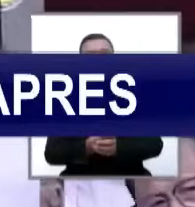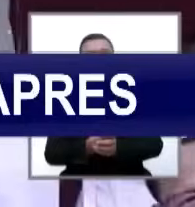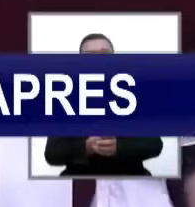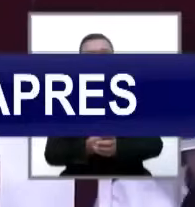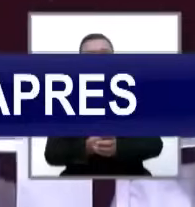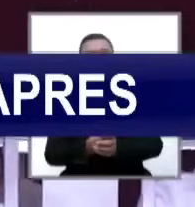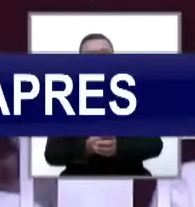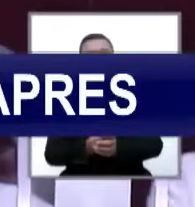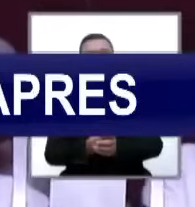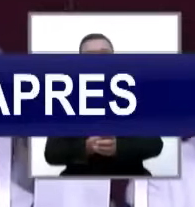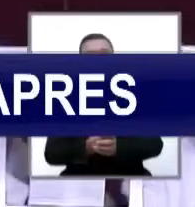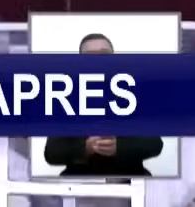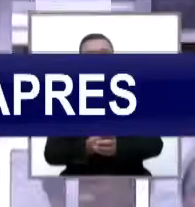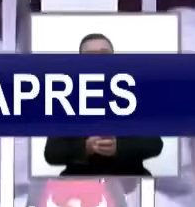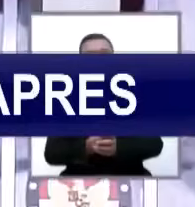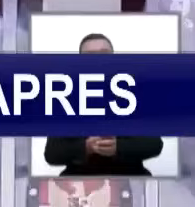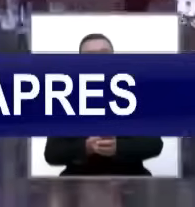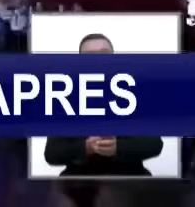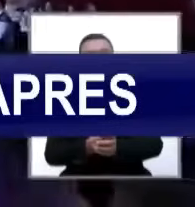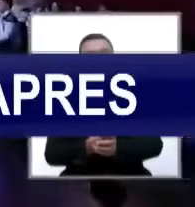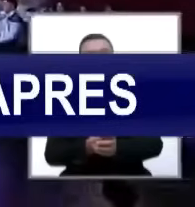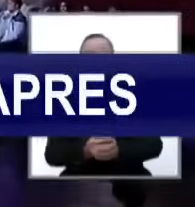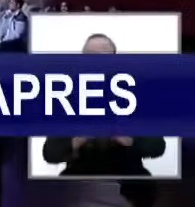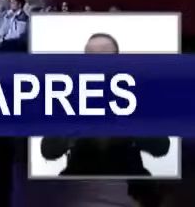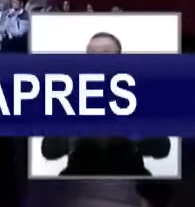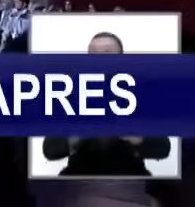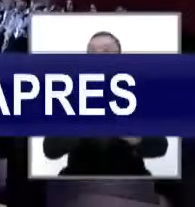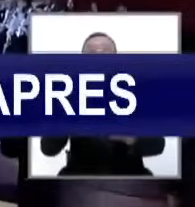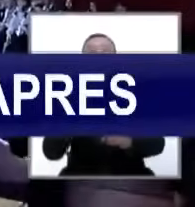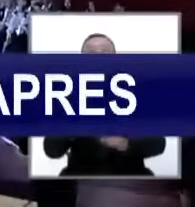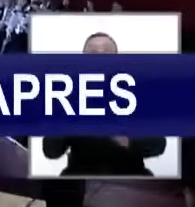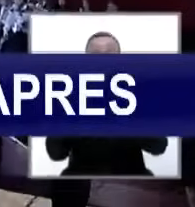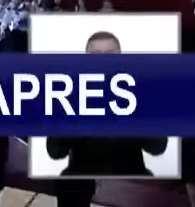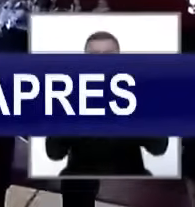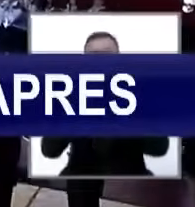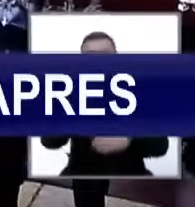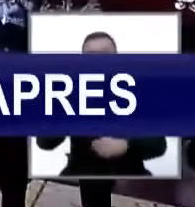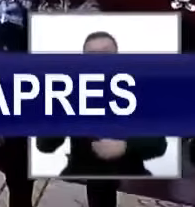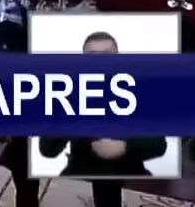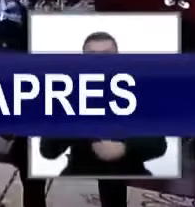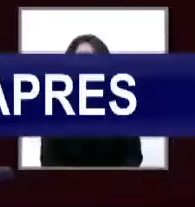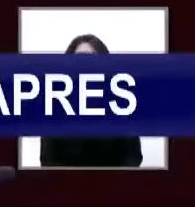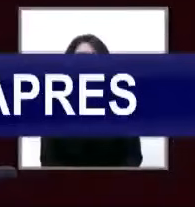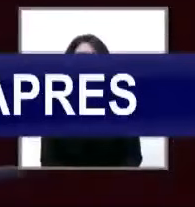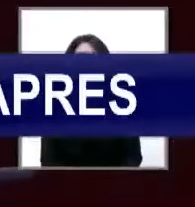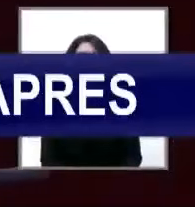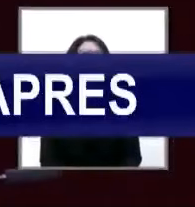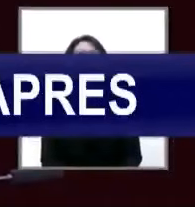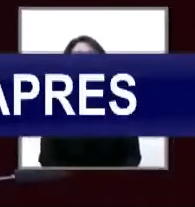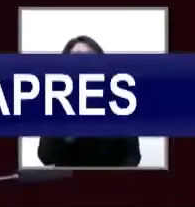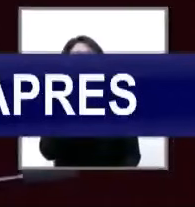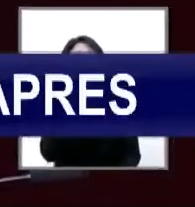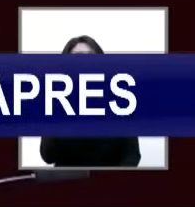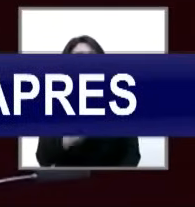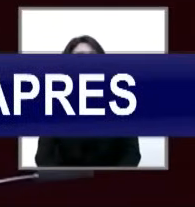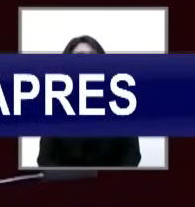Konstitusi untuk menanggapi Gibran yang mengungkit soal catatan yang dibawa malam hari ini Baik terima kasih